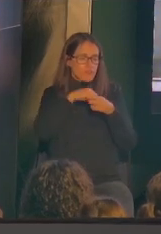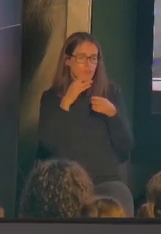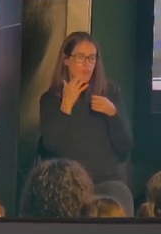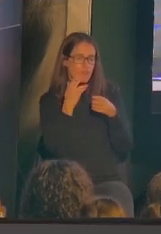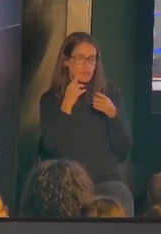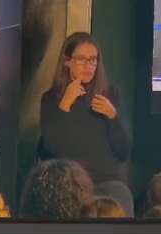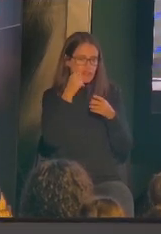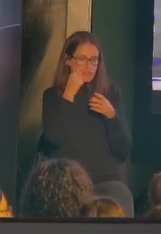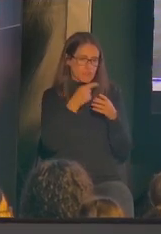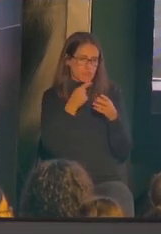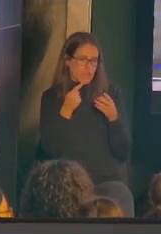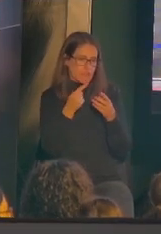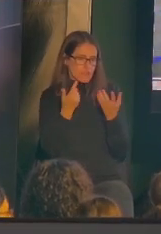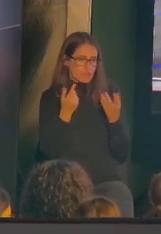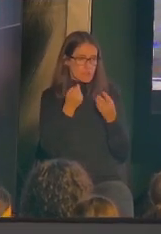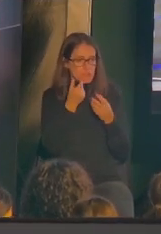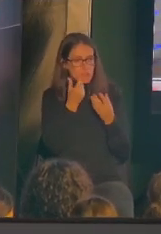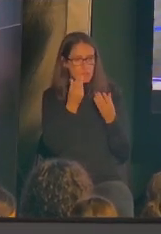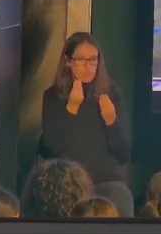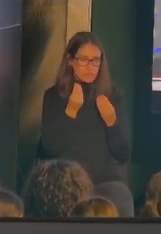Vale?